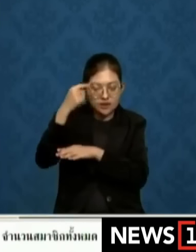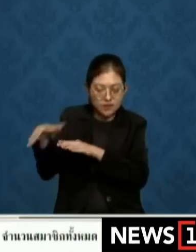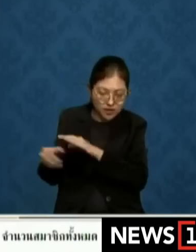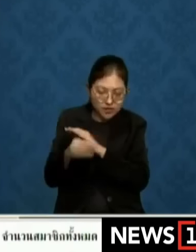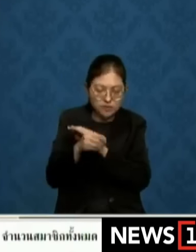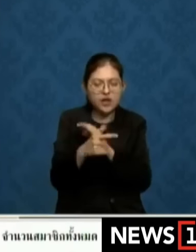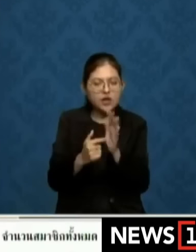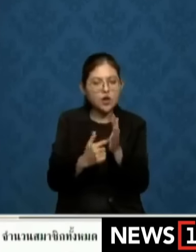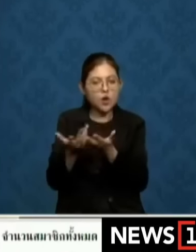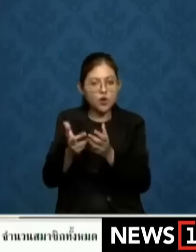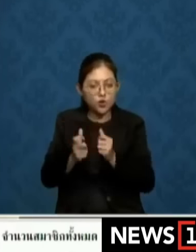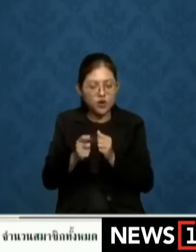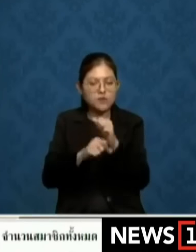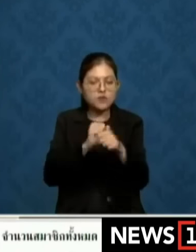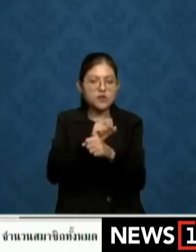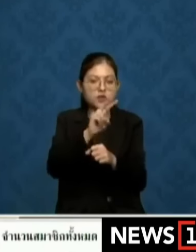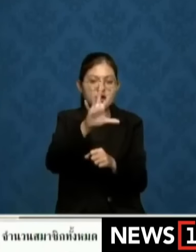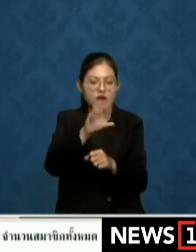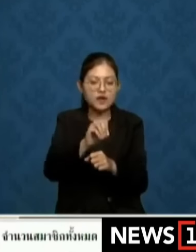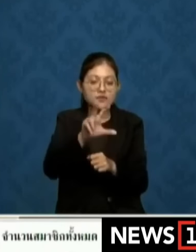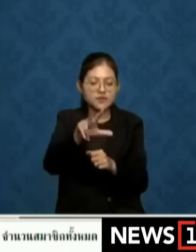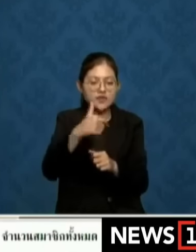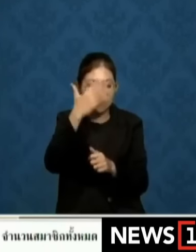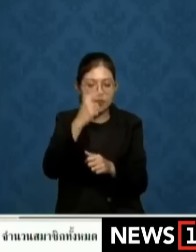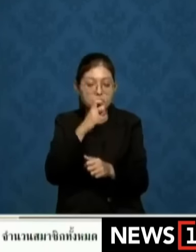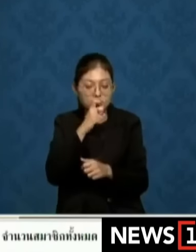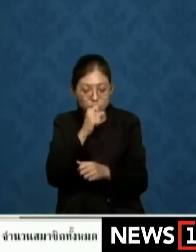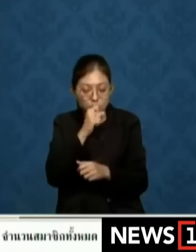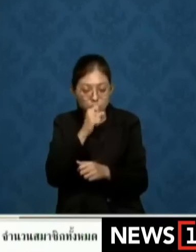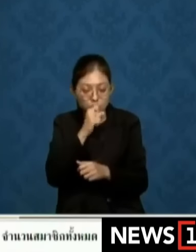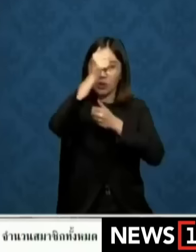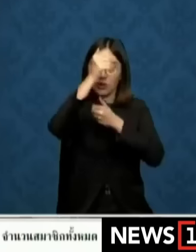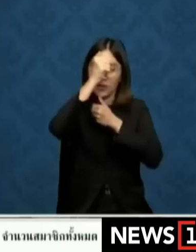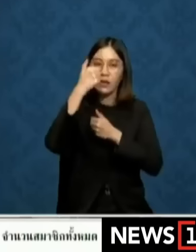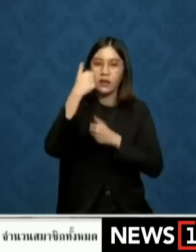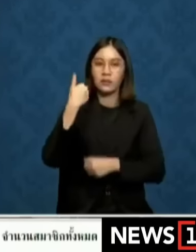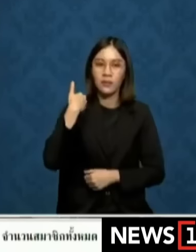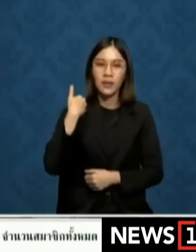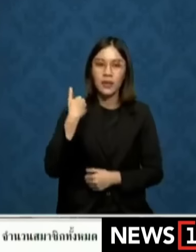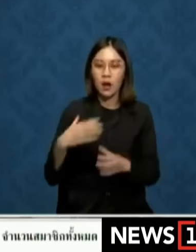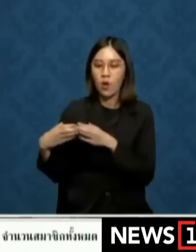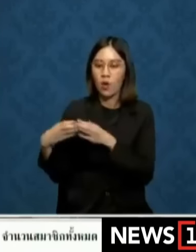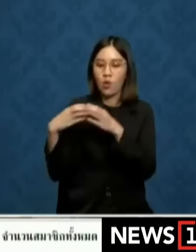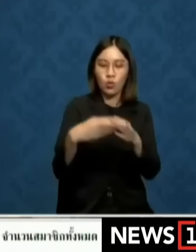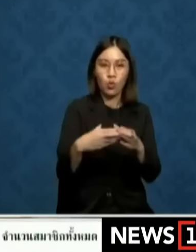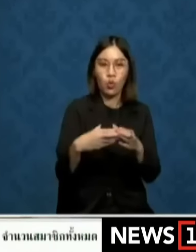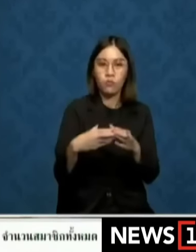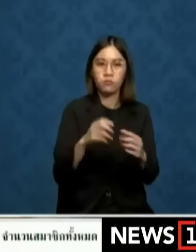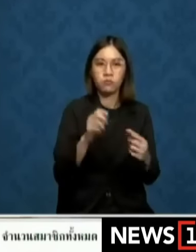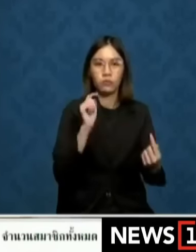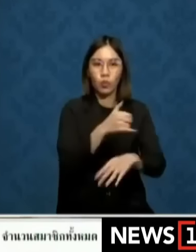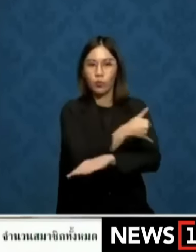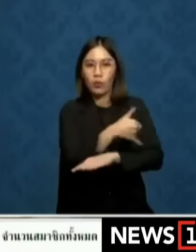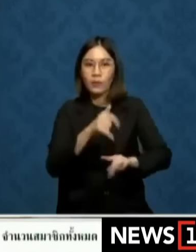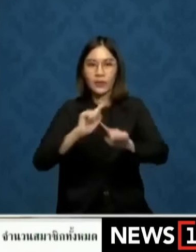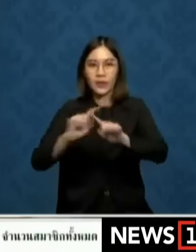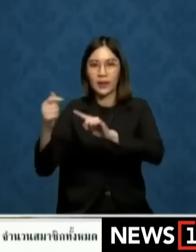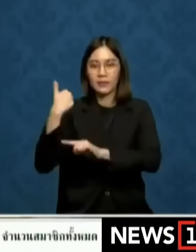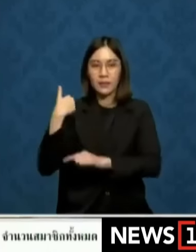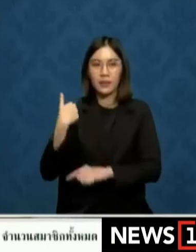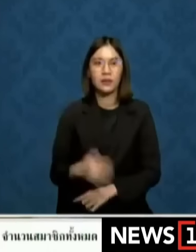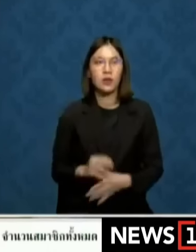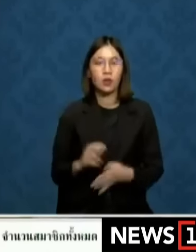ามส่วนสสกายค่ะณัชชาบุญชัยอินสวัสดิ์บอกว่าเดิมเนี่ยยติตั้งให้กรรมธิการวิสามัญศึกษาพิจาร